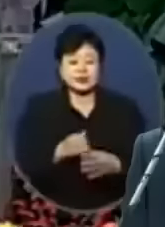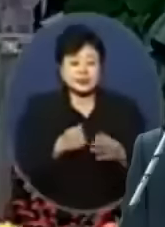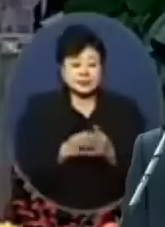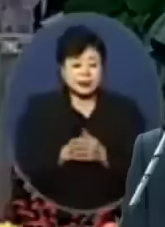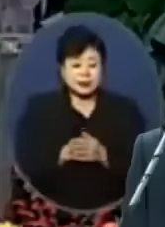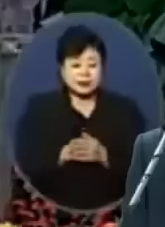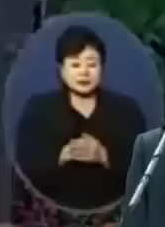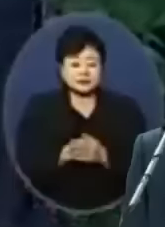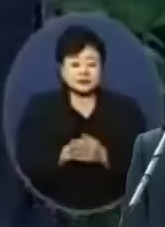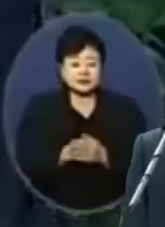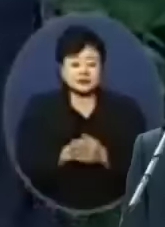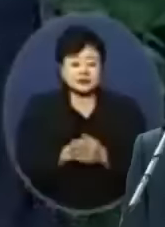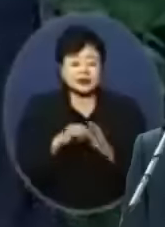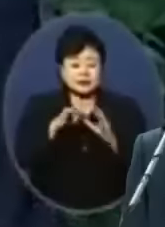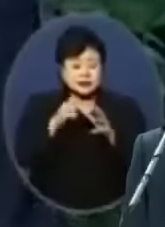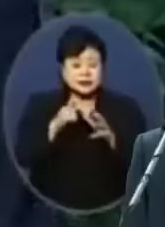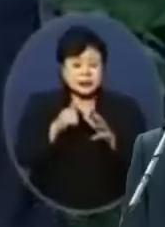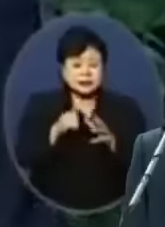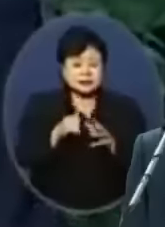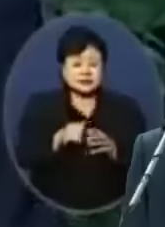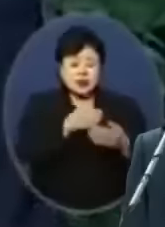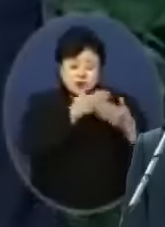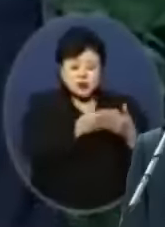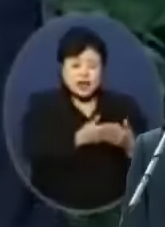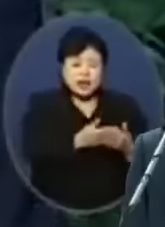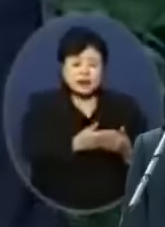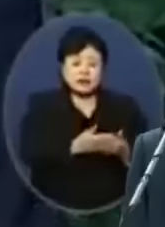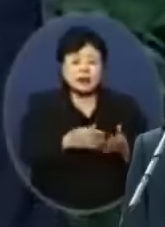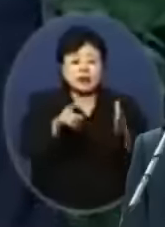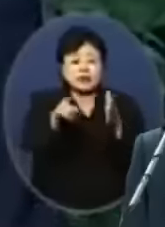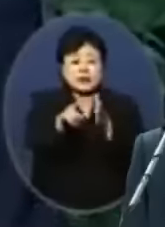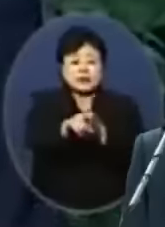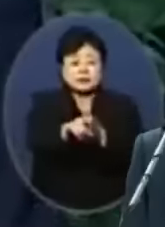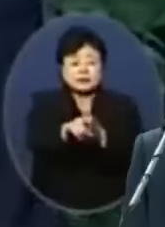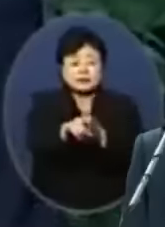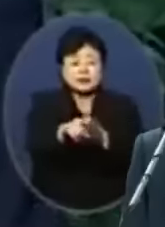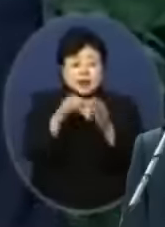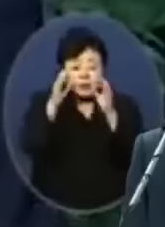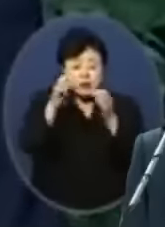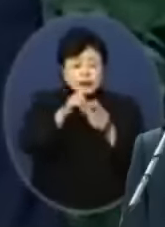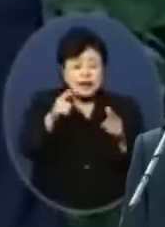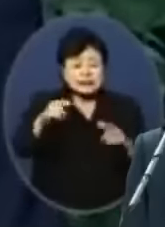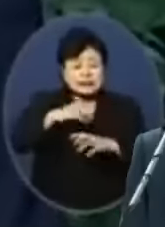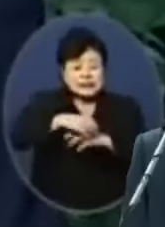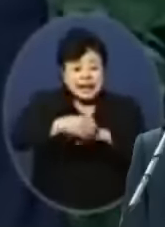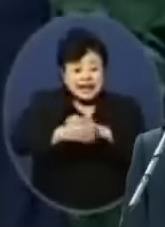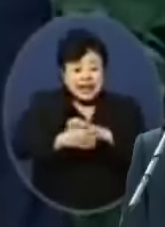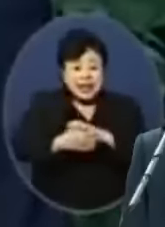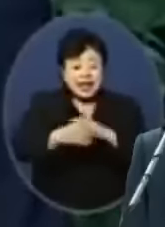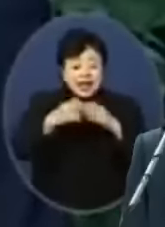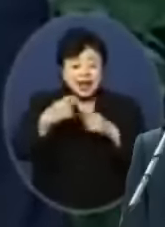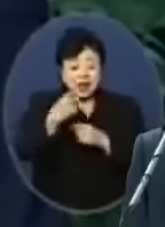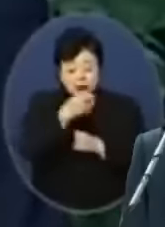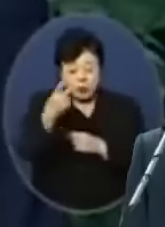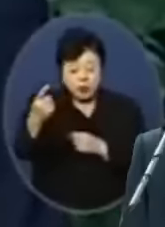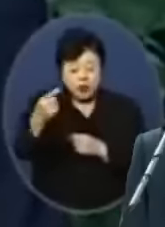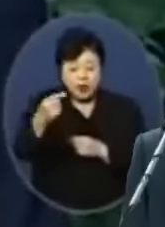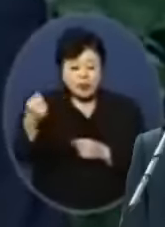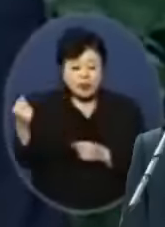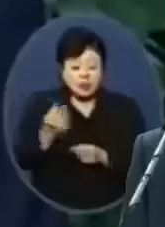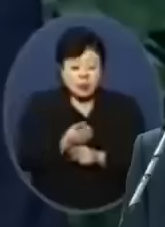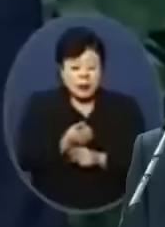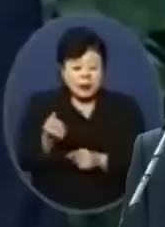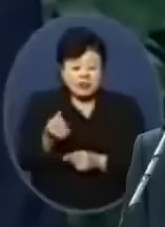그러므로 이 세상에서 가장 귀한 것이 눈에 안 보이는 세계를 보화로 갖고 있는